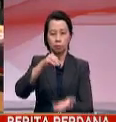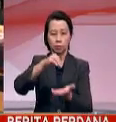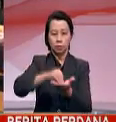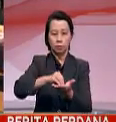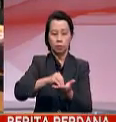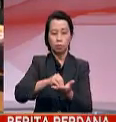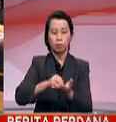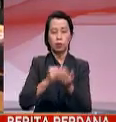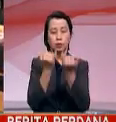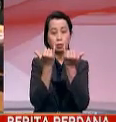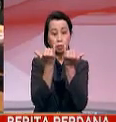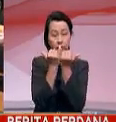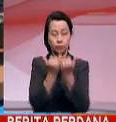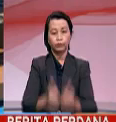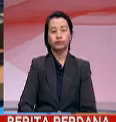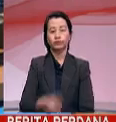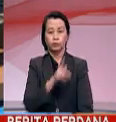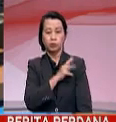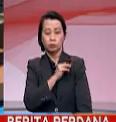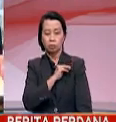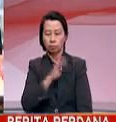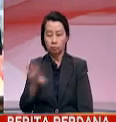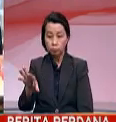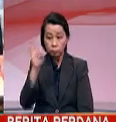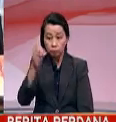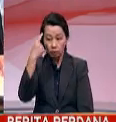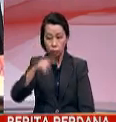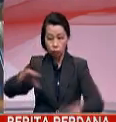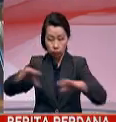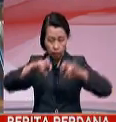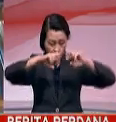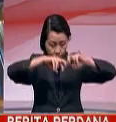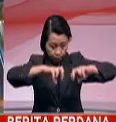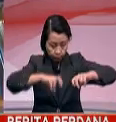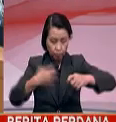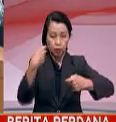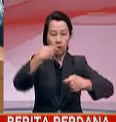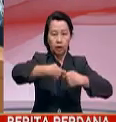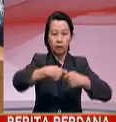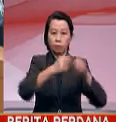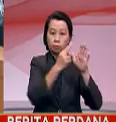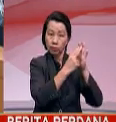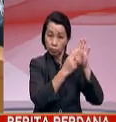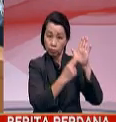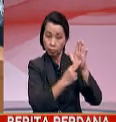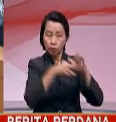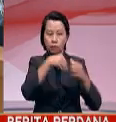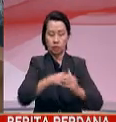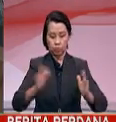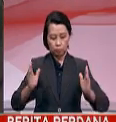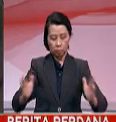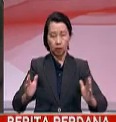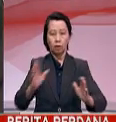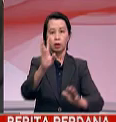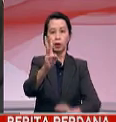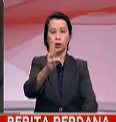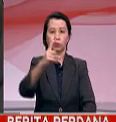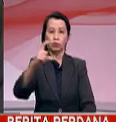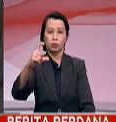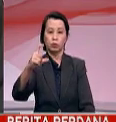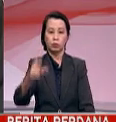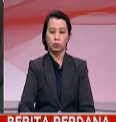Cyberjaya. Kementerian melantik universiti itu untuk menjalankan penyelidikan berkaitan undang-undang berkenaan dalam tempoh 6 bulan.